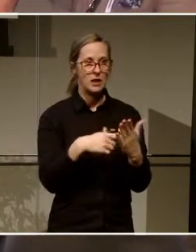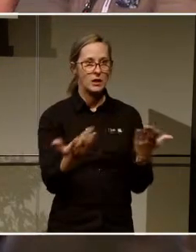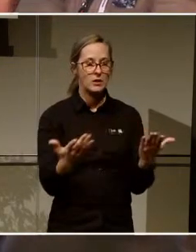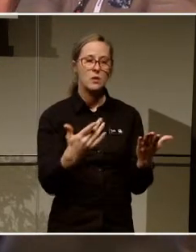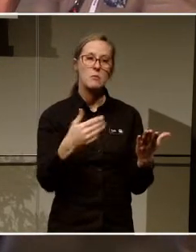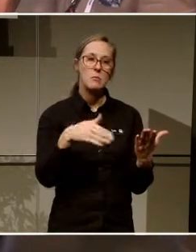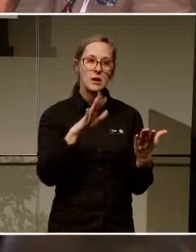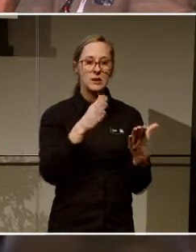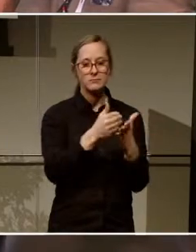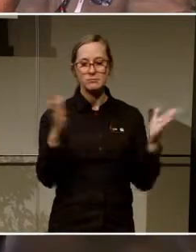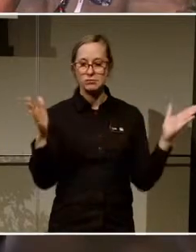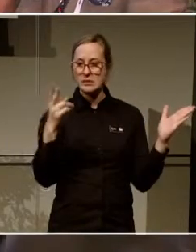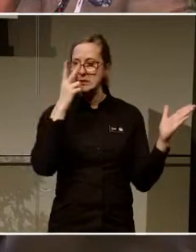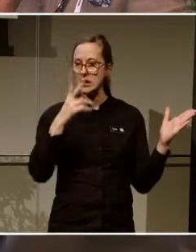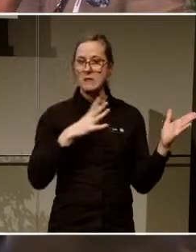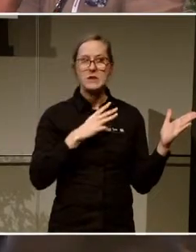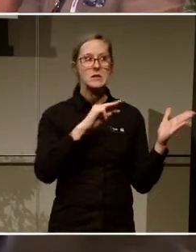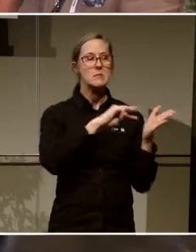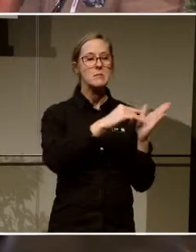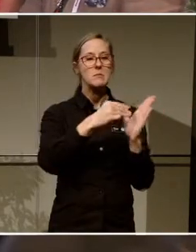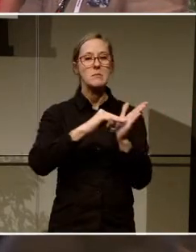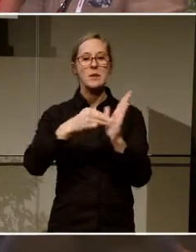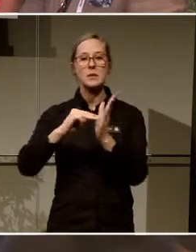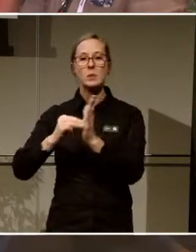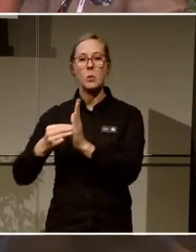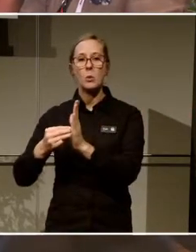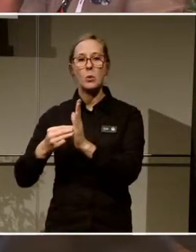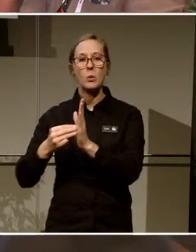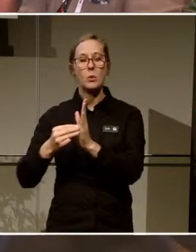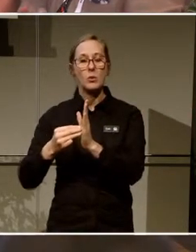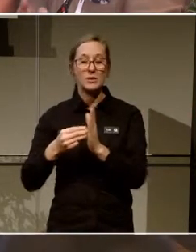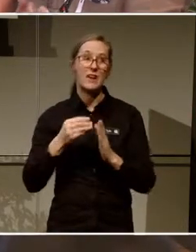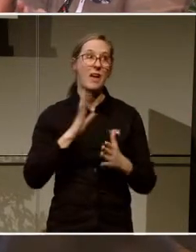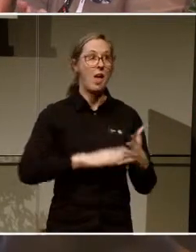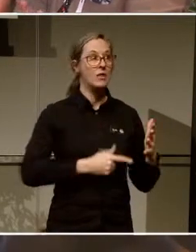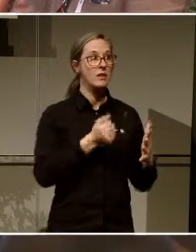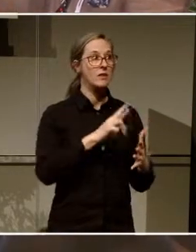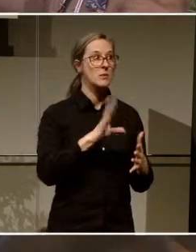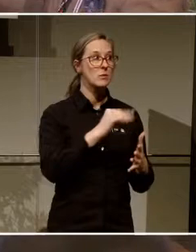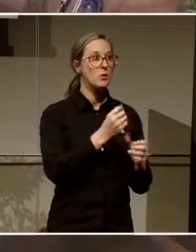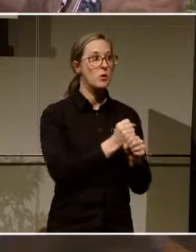faktiskt finns metoder på andra håll än vad man kanske väntar sig om man jobbar på bibliotek till exempel.